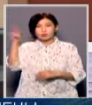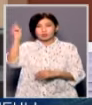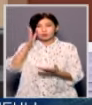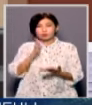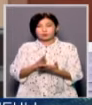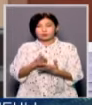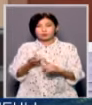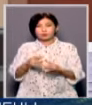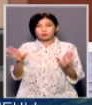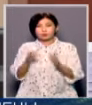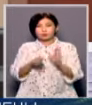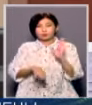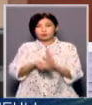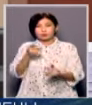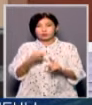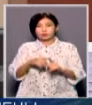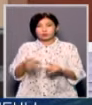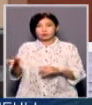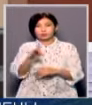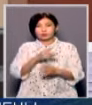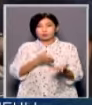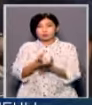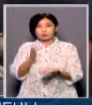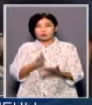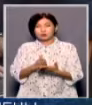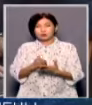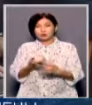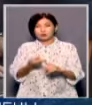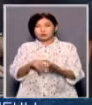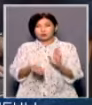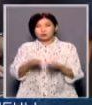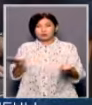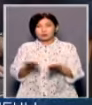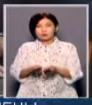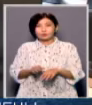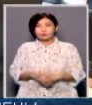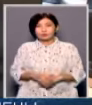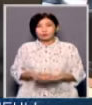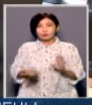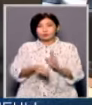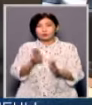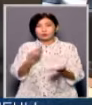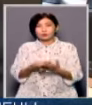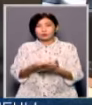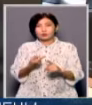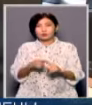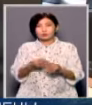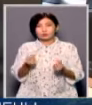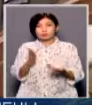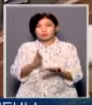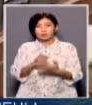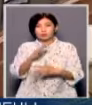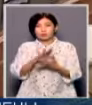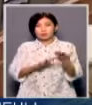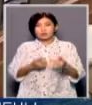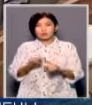образования, совершенствования региональной политики. В приоритете также улучшение бюджетно-финансовой системы,